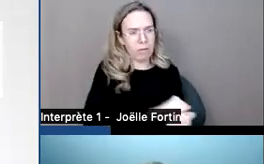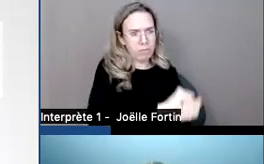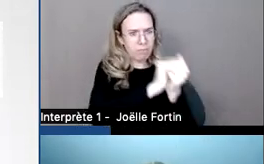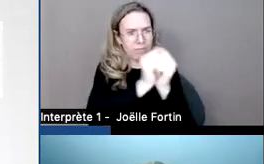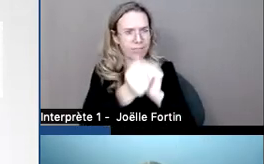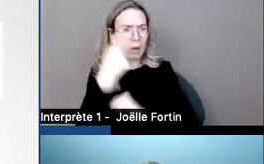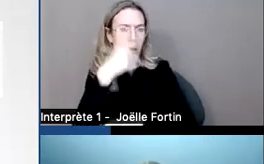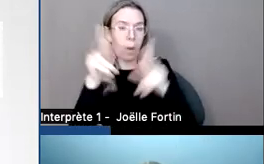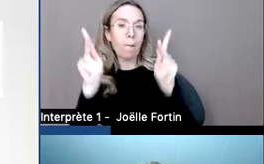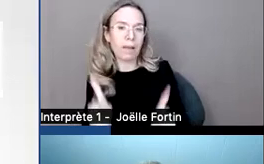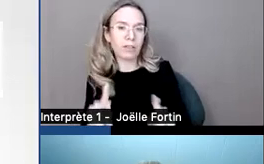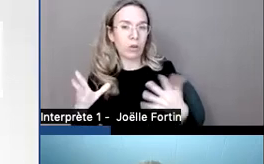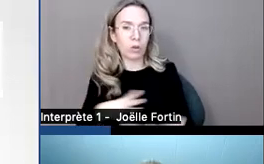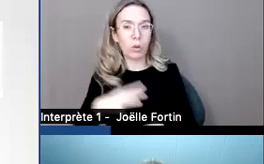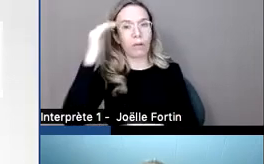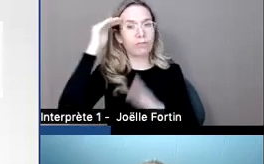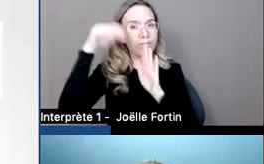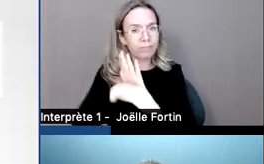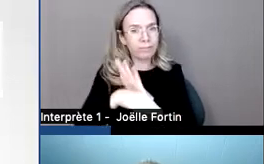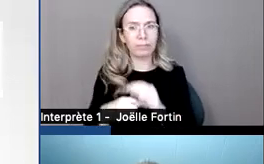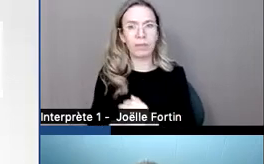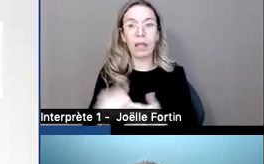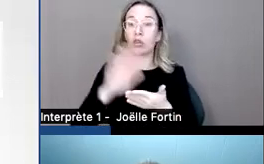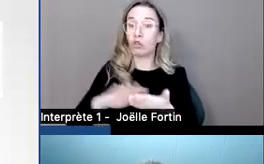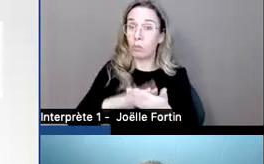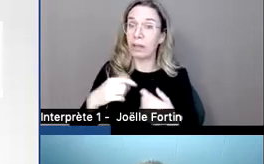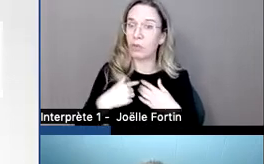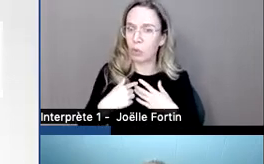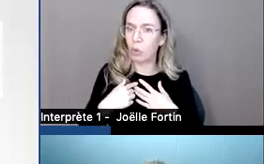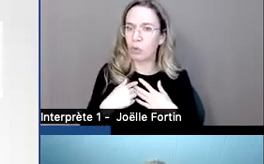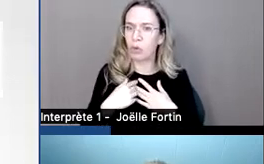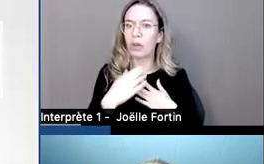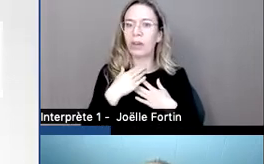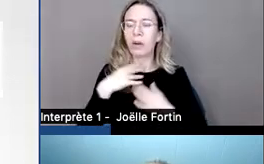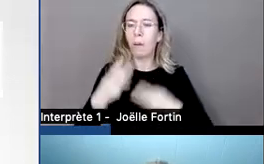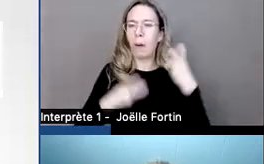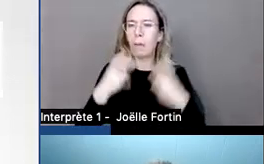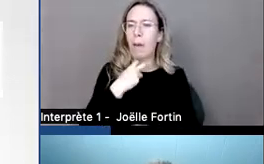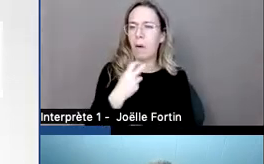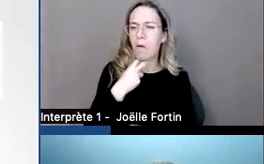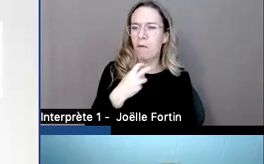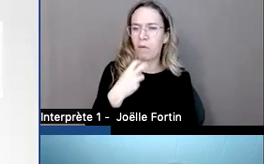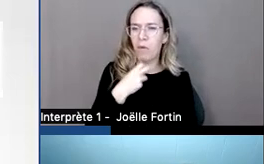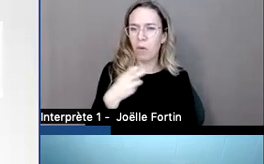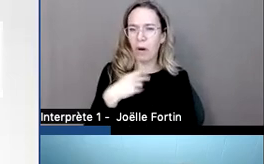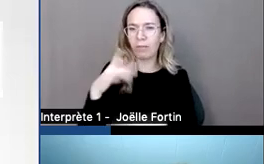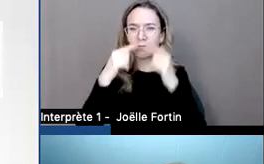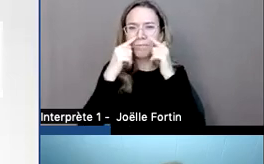ceux avec la démence. D'ailleurs, vous allez m'excuser, hein? J'ai des problèmes de voix à cause de